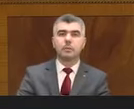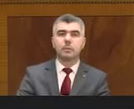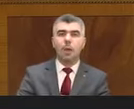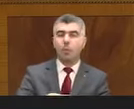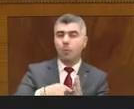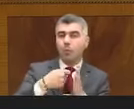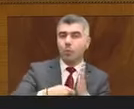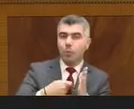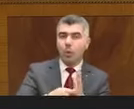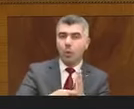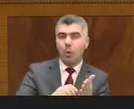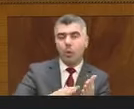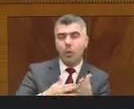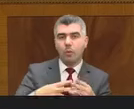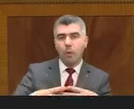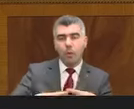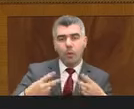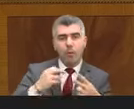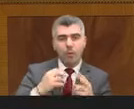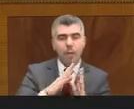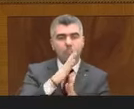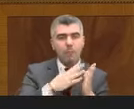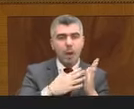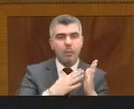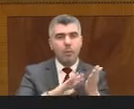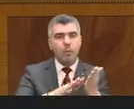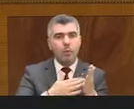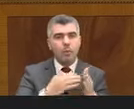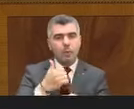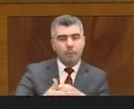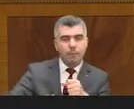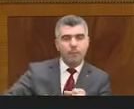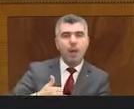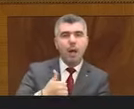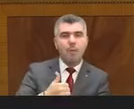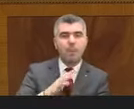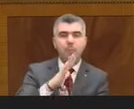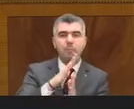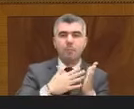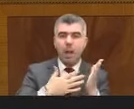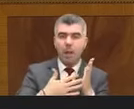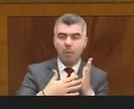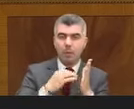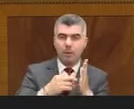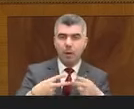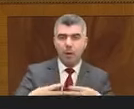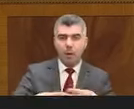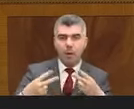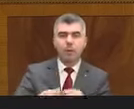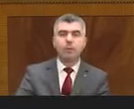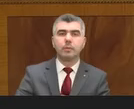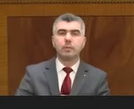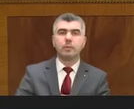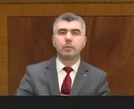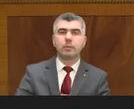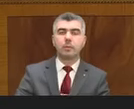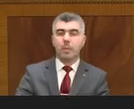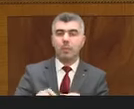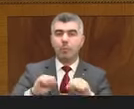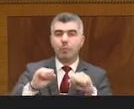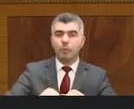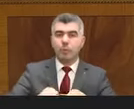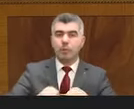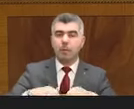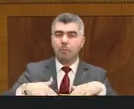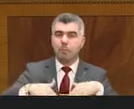والمشاريع هي كتنزل طبقا للبرنامج العمل ديال هذه السنة. هذا البرنامج اللي كنا قدمناه عندكم هنايا في المجلس